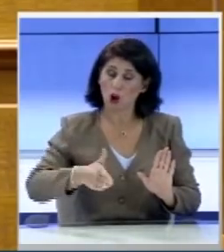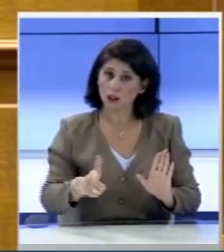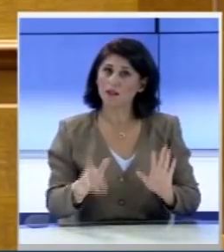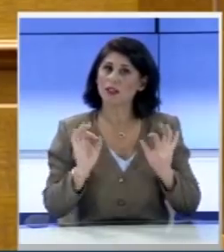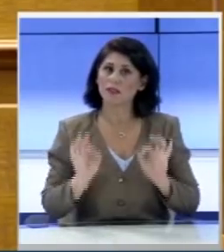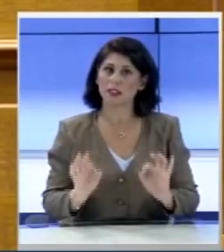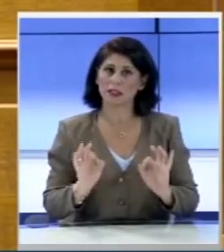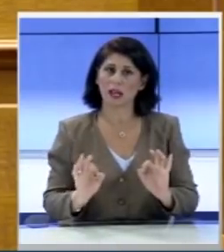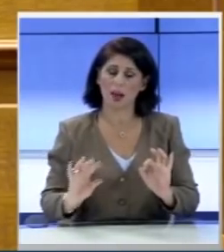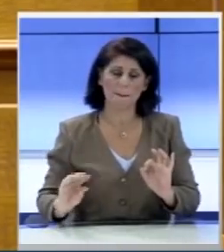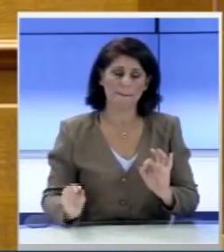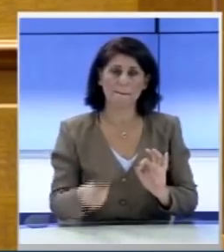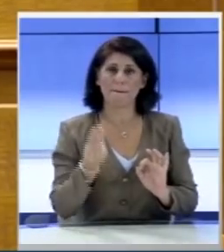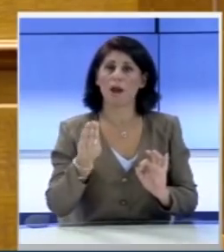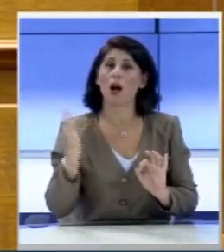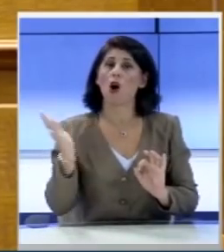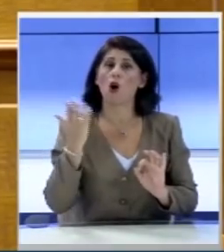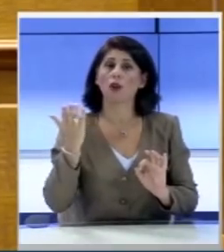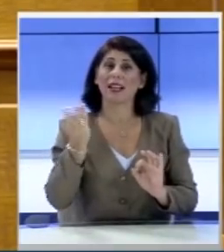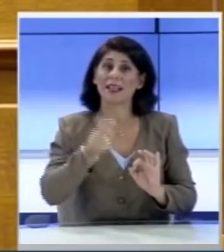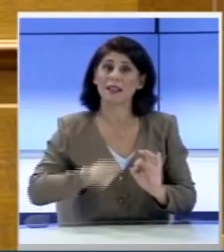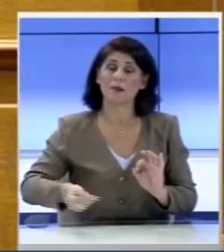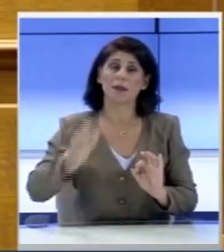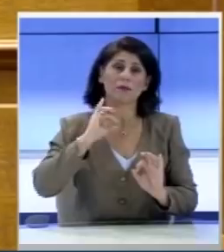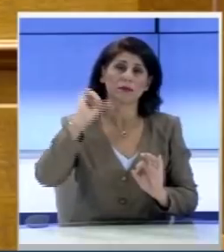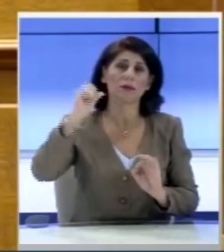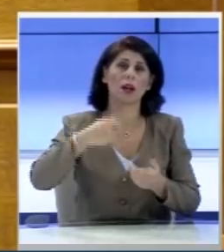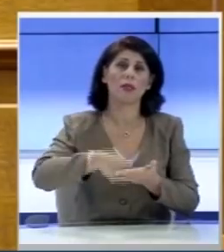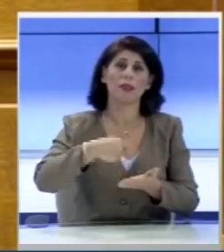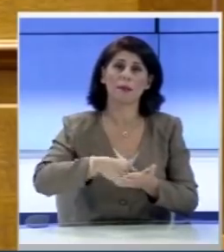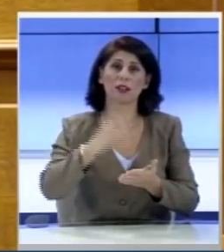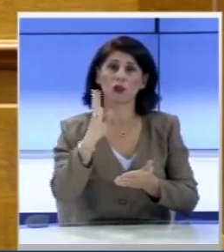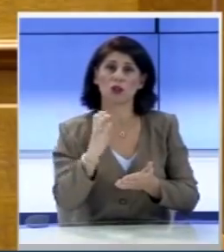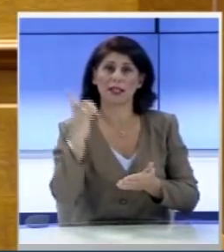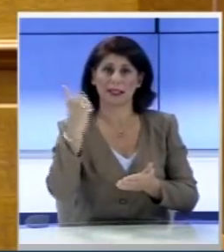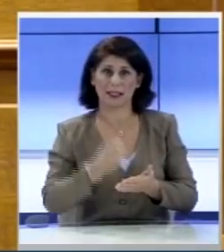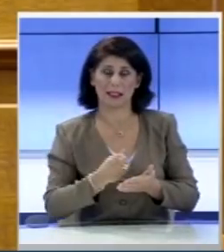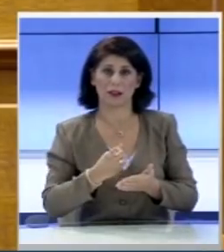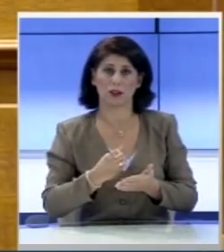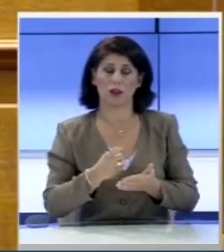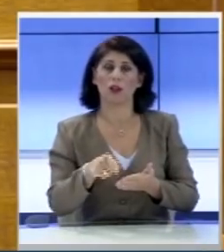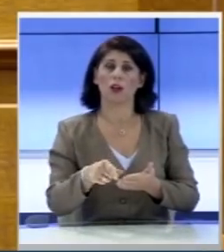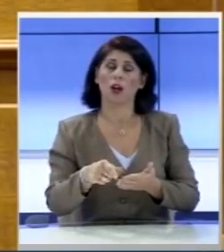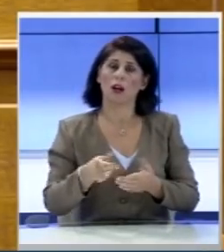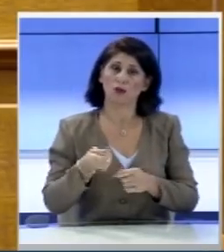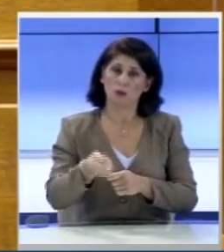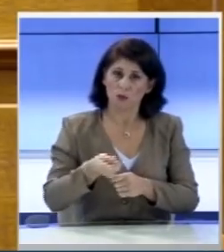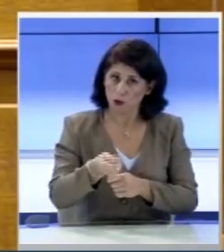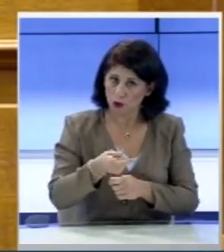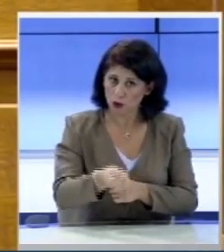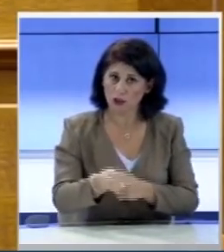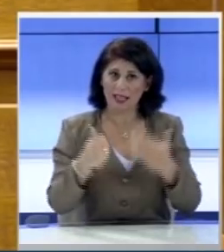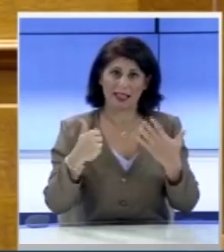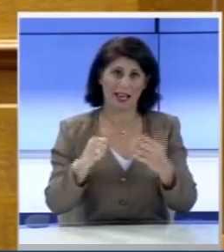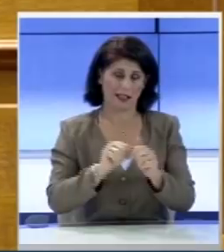βέβαια προκύπτει όταν ο υπερχρεωμένος δεν πληρώνει το 40% των ληξιπρόθεσμων οφειλών